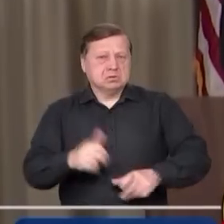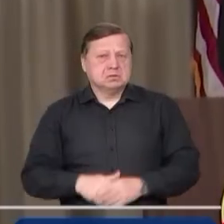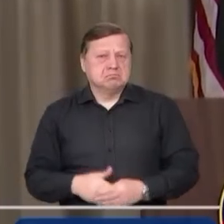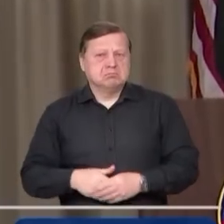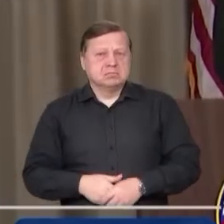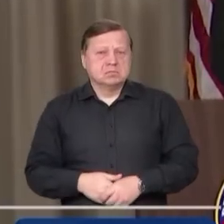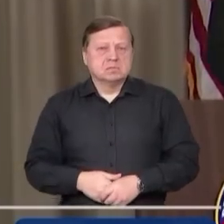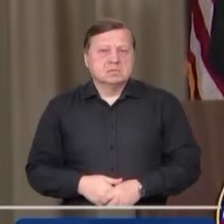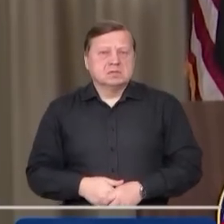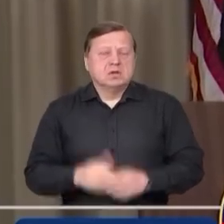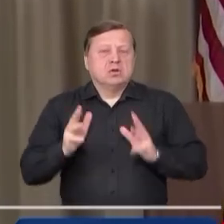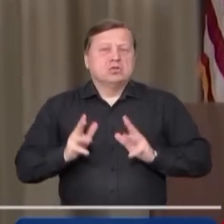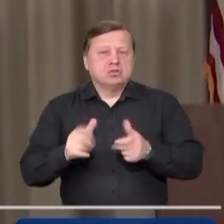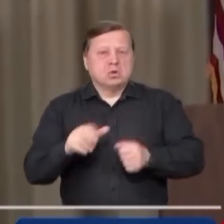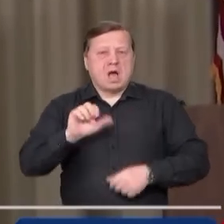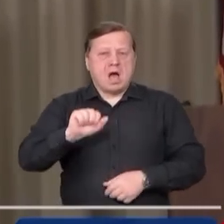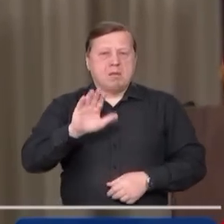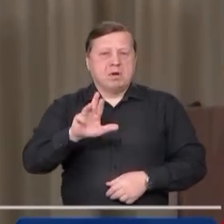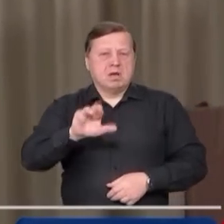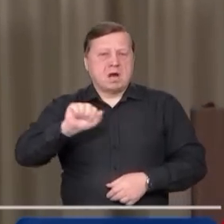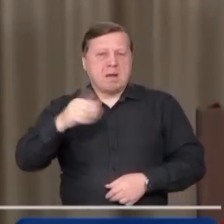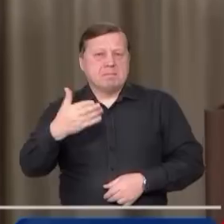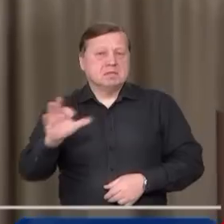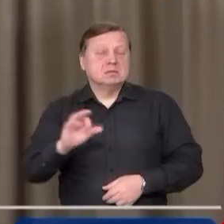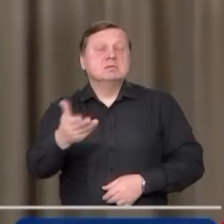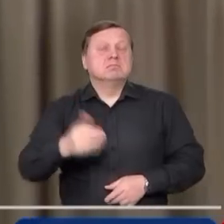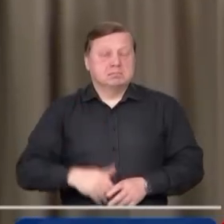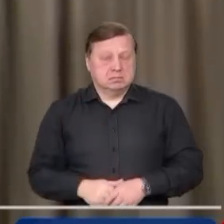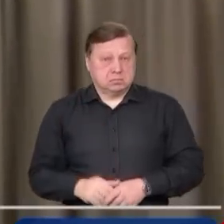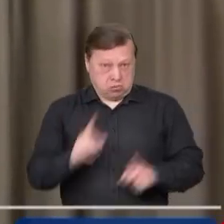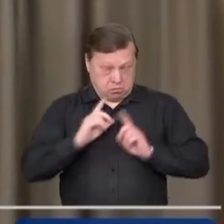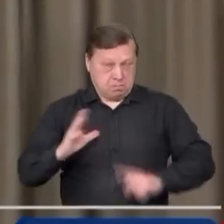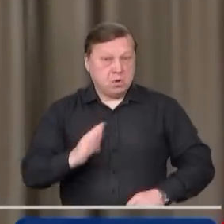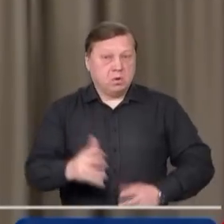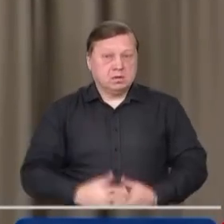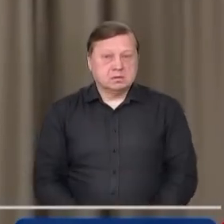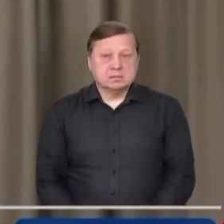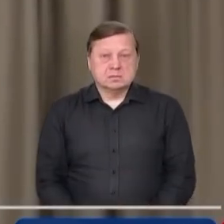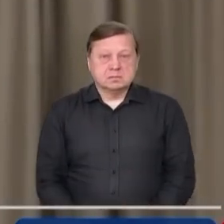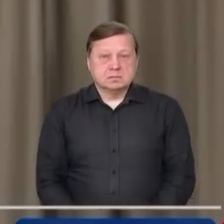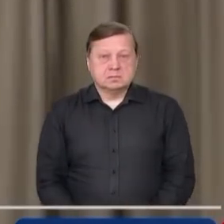Chodzi tutaj o czołgi Abrams. Czy rozmawiali państwo o tym?